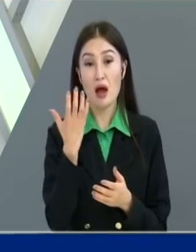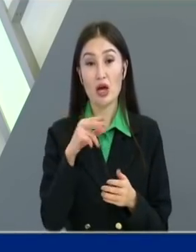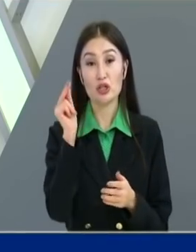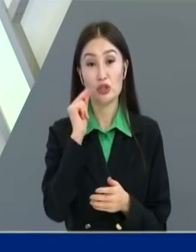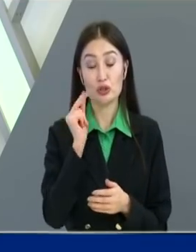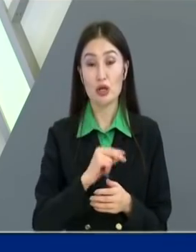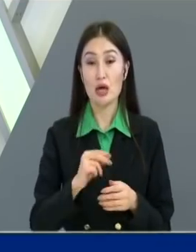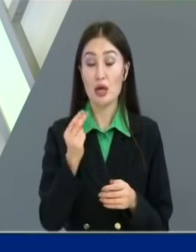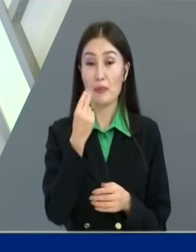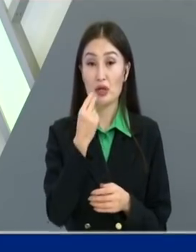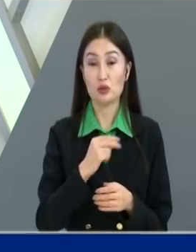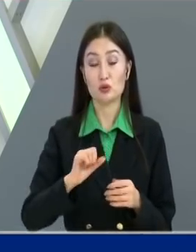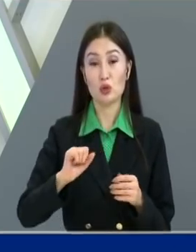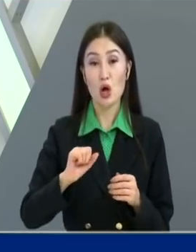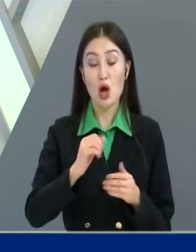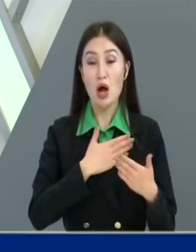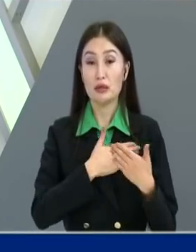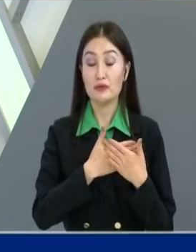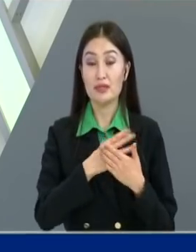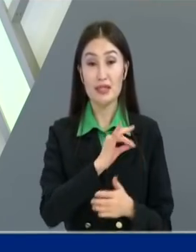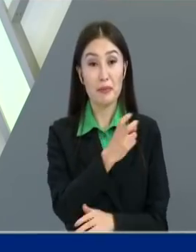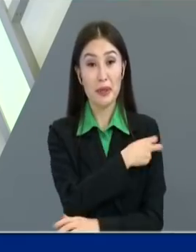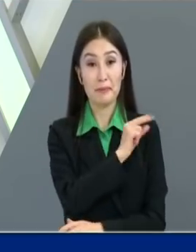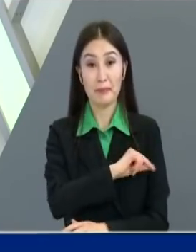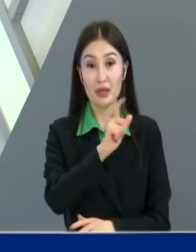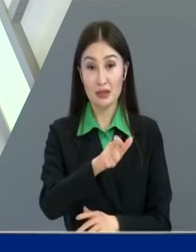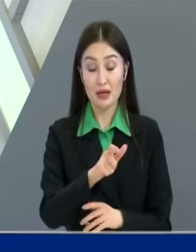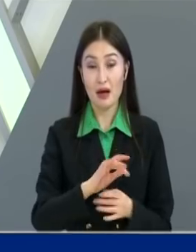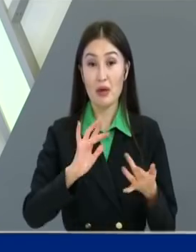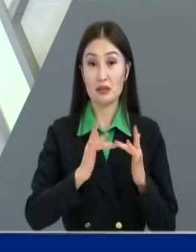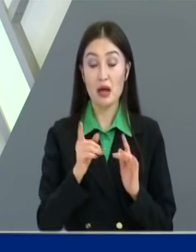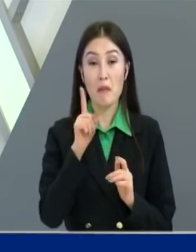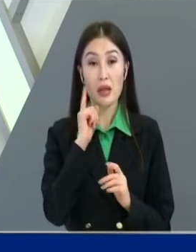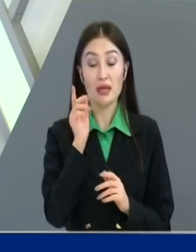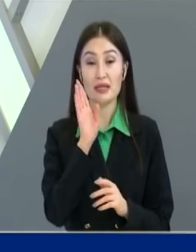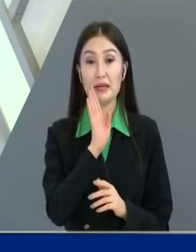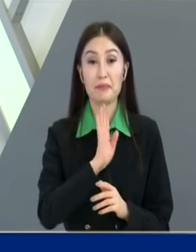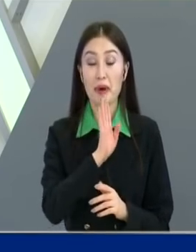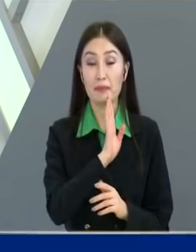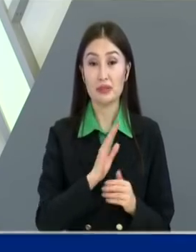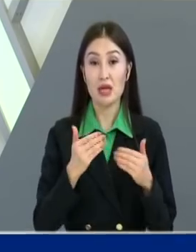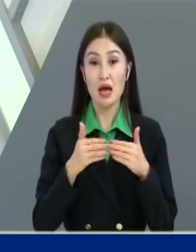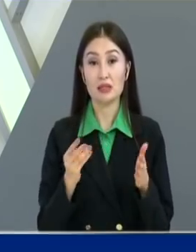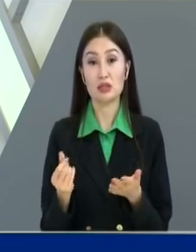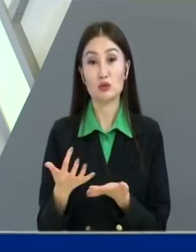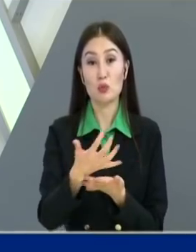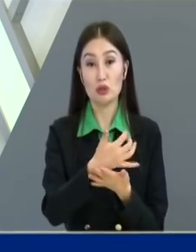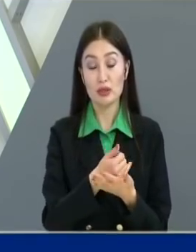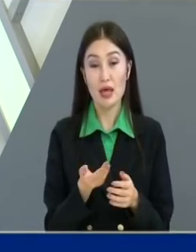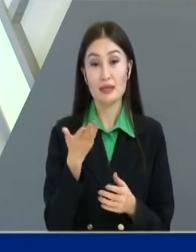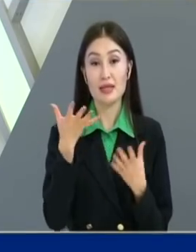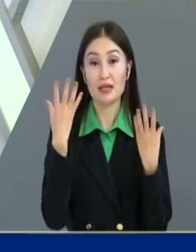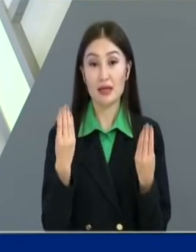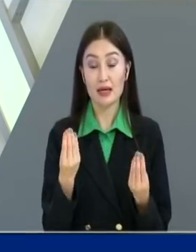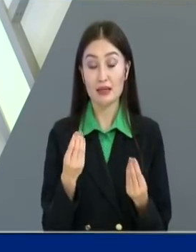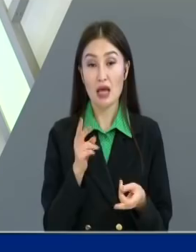перекус дружинникам и медикам. А некоторые инстаграм-сообщества, как, например, молодые мамочки, открыли сбор средств и несколько дней